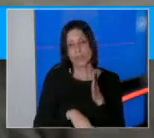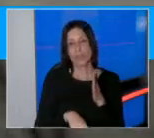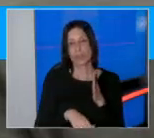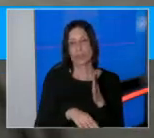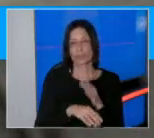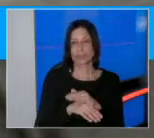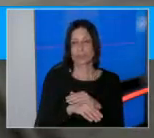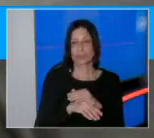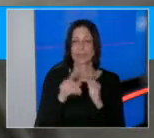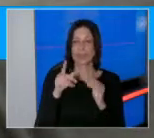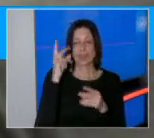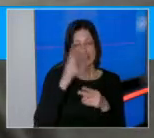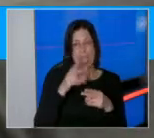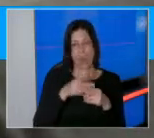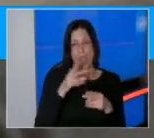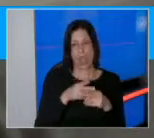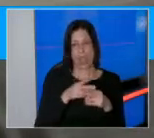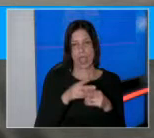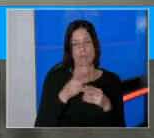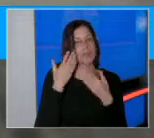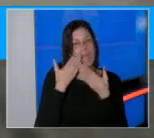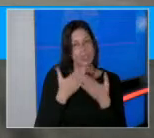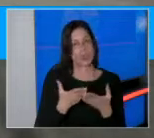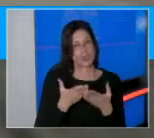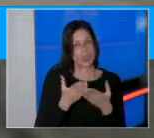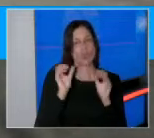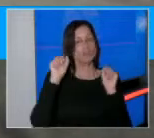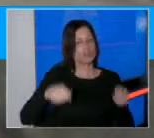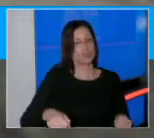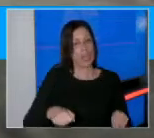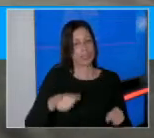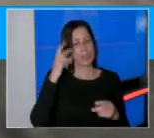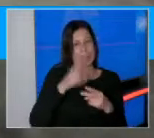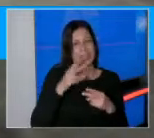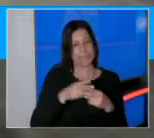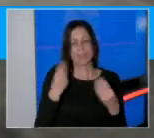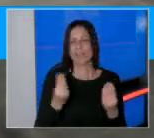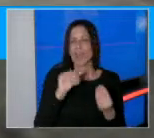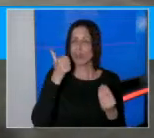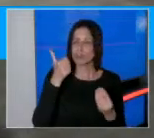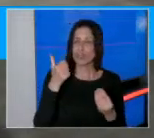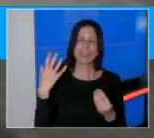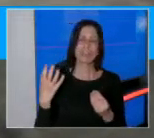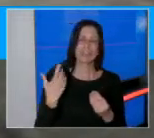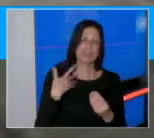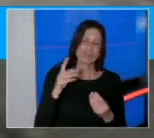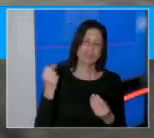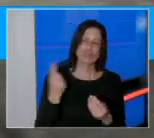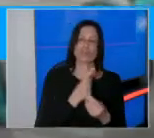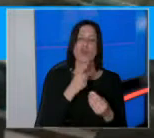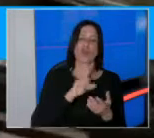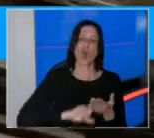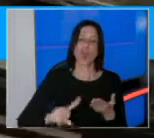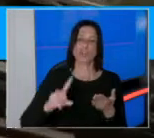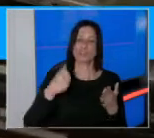דבר את התחלואה ויעזרו לנו להתגבר על המגפה. אבל קודם כל ייקח עוד שבועות וחודשים עד שהם יבואו